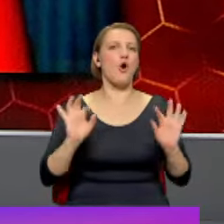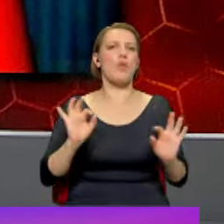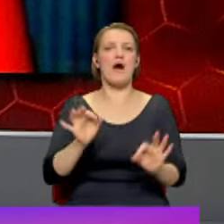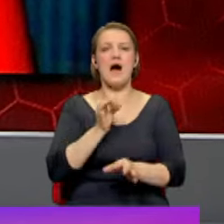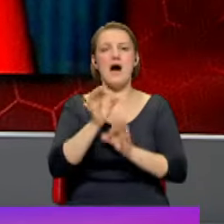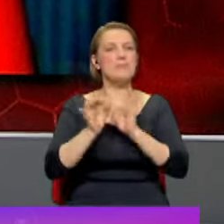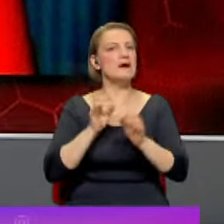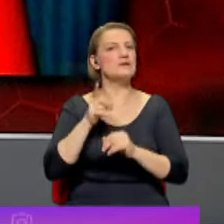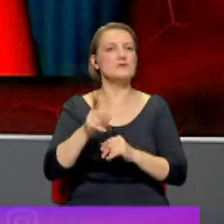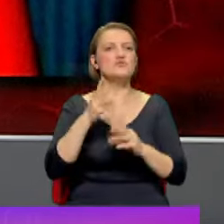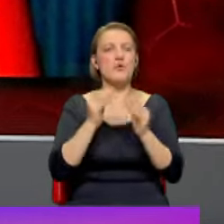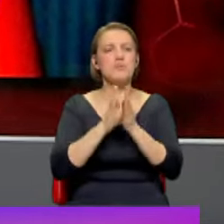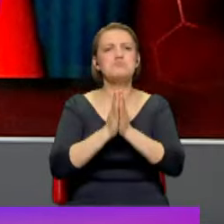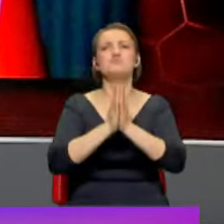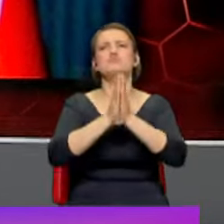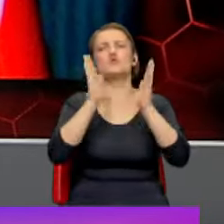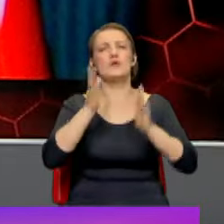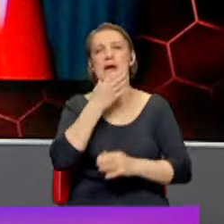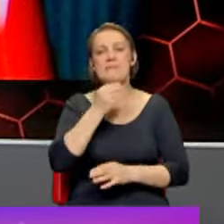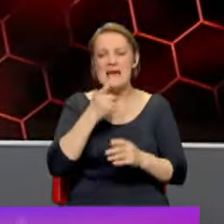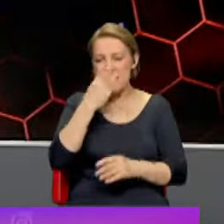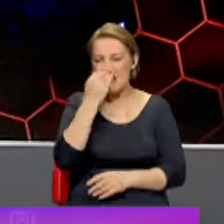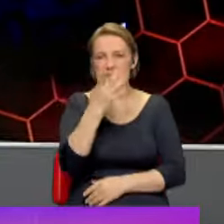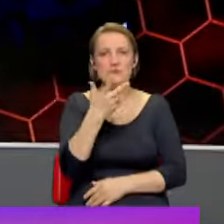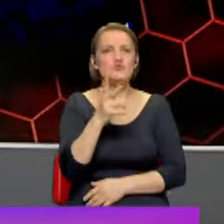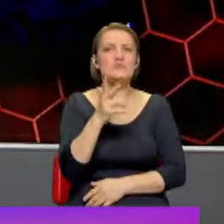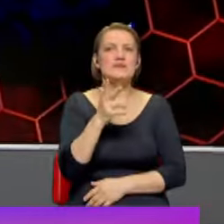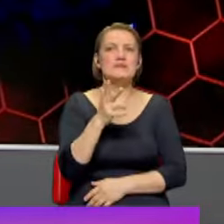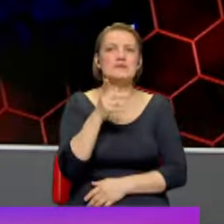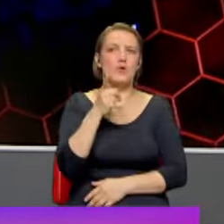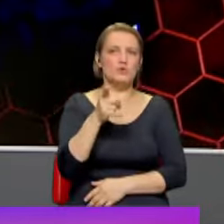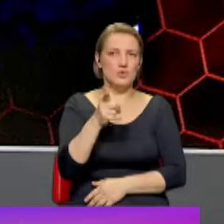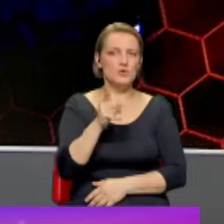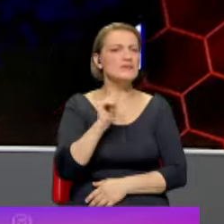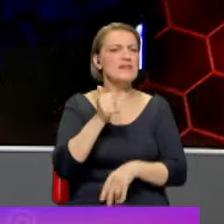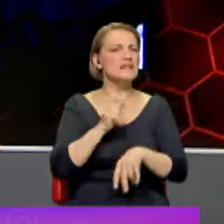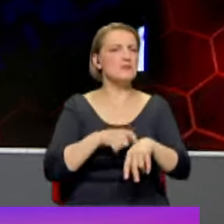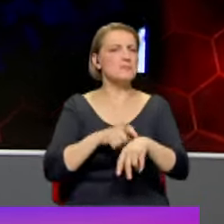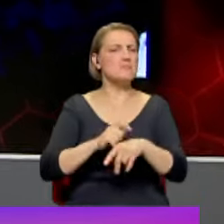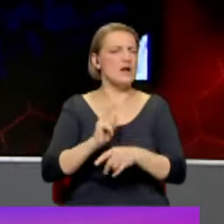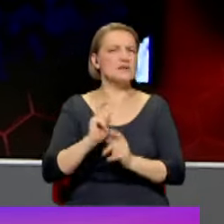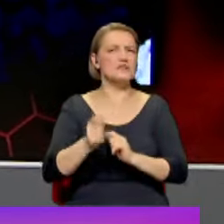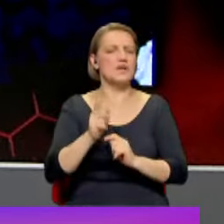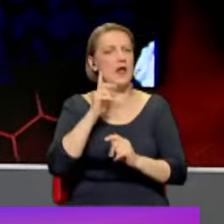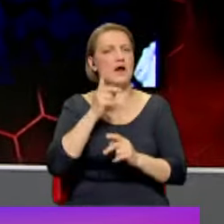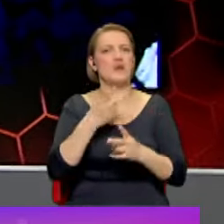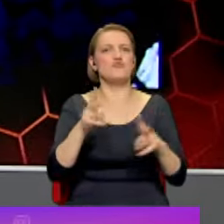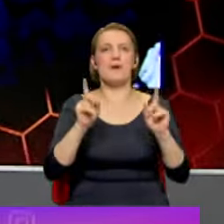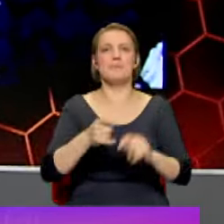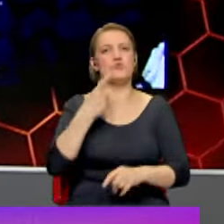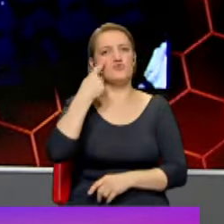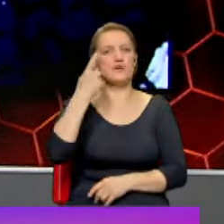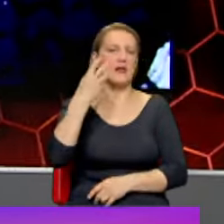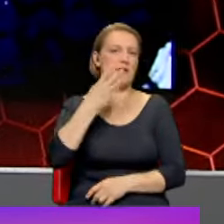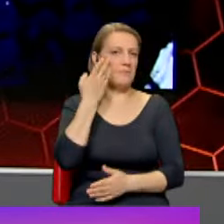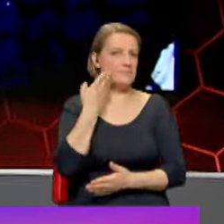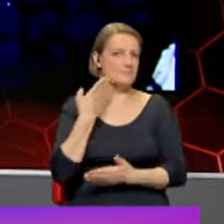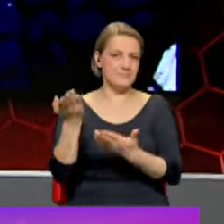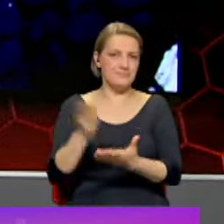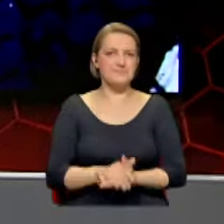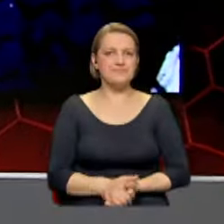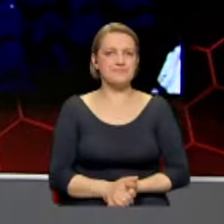haberse o çok büyük emekli ikramiyesi var ya, 3000 liralık. Onun ne zaman yatacağını da açıkladı Cumhurbaşkanı Erdoğan. Bakın izleyelim.